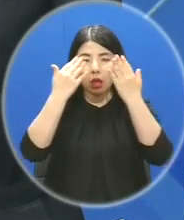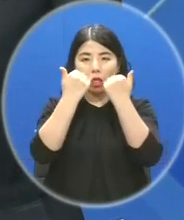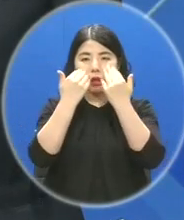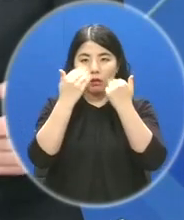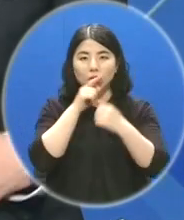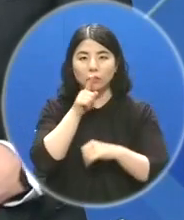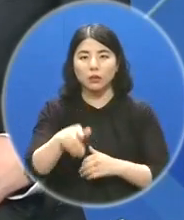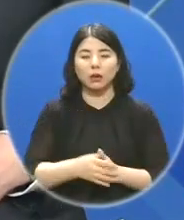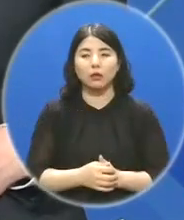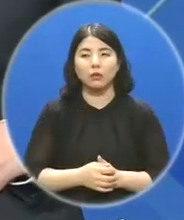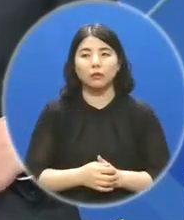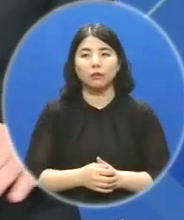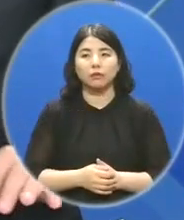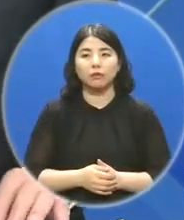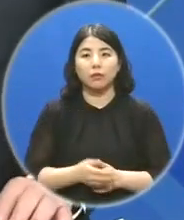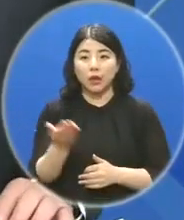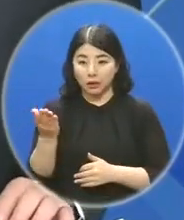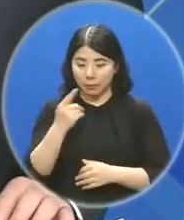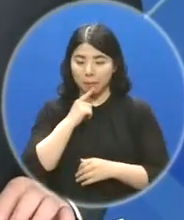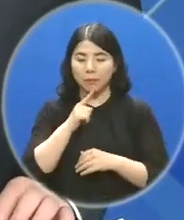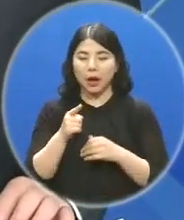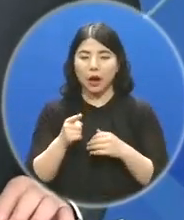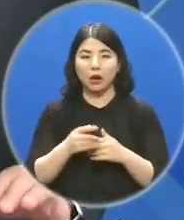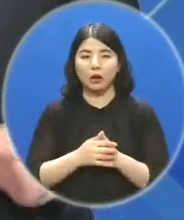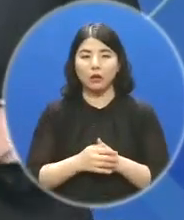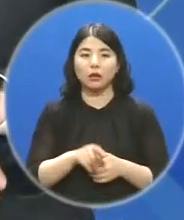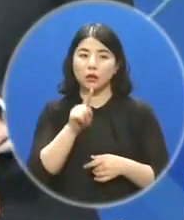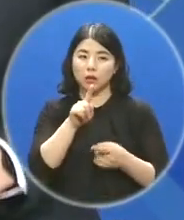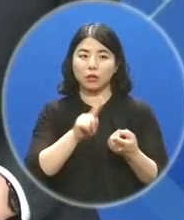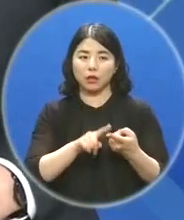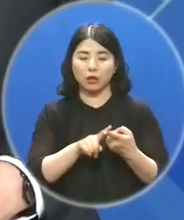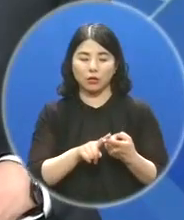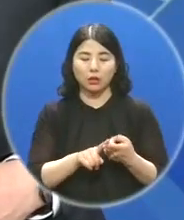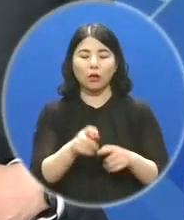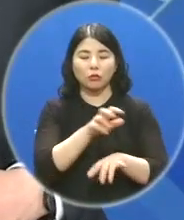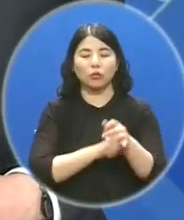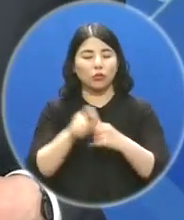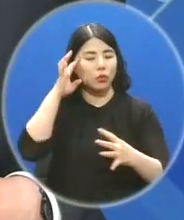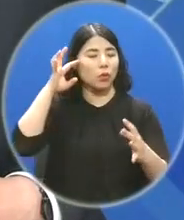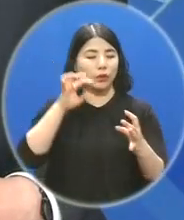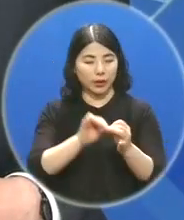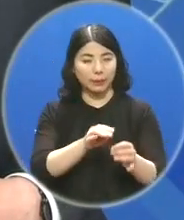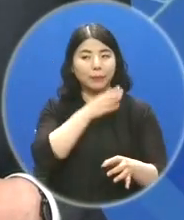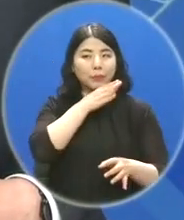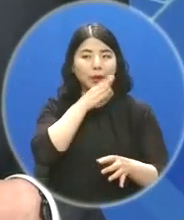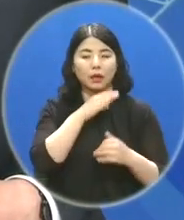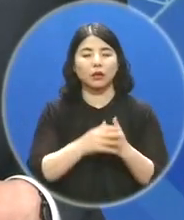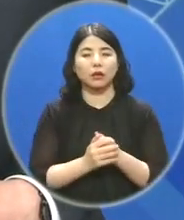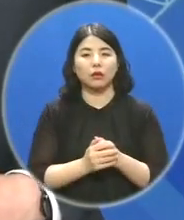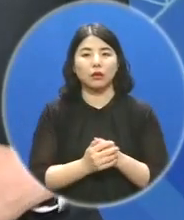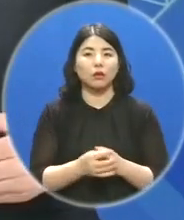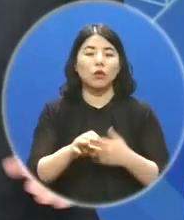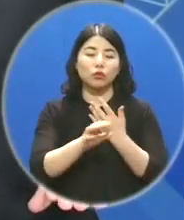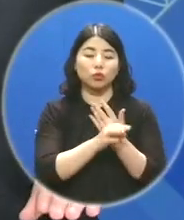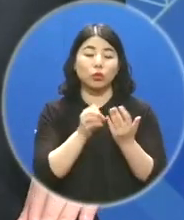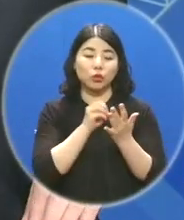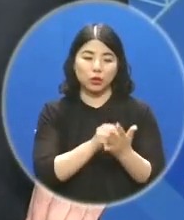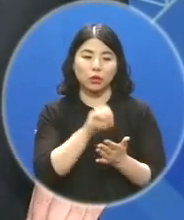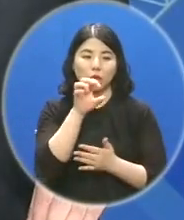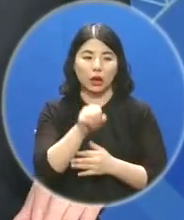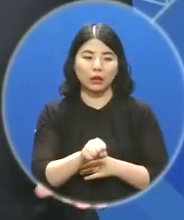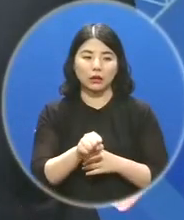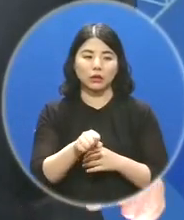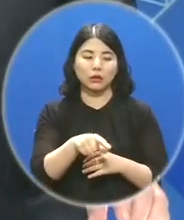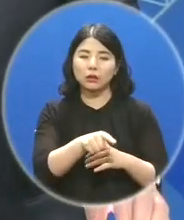부분에 대해서. 네, 그 교수님 말씀하신 그 일부에 대해서는 굉장히 좀 네. 적극적으로 동의하고요. 그러니까 후보 등록이 갖는